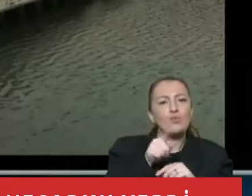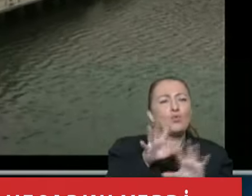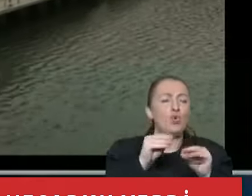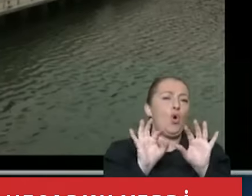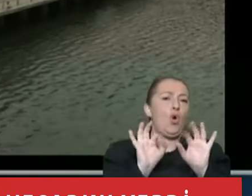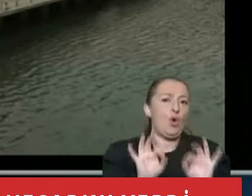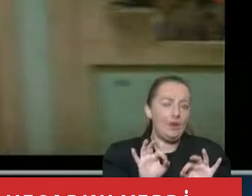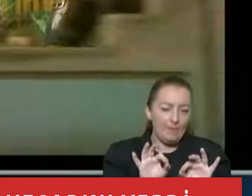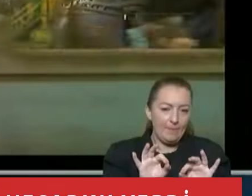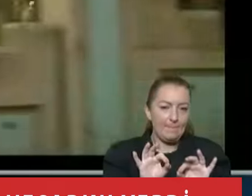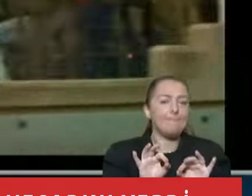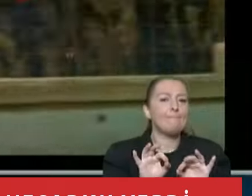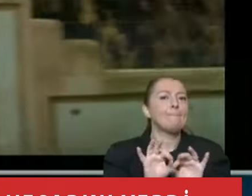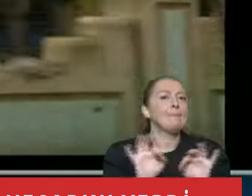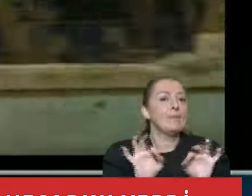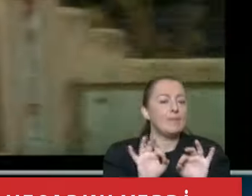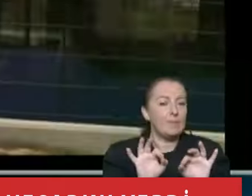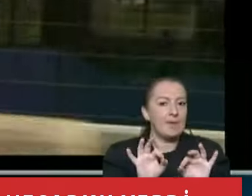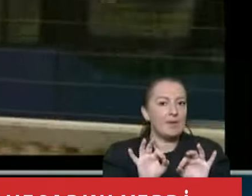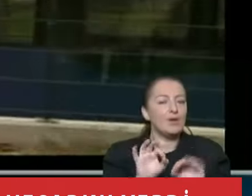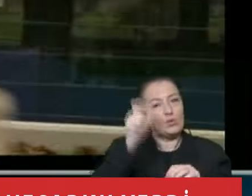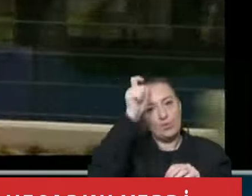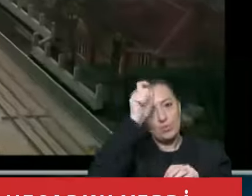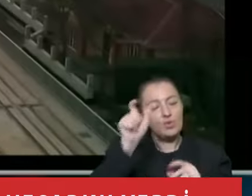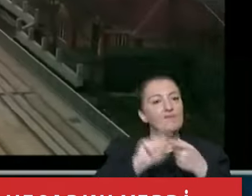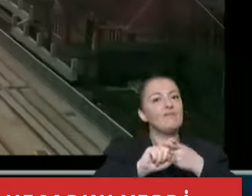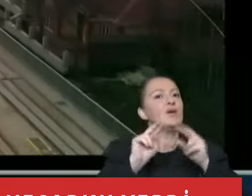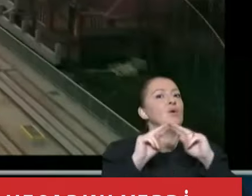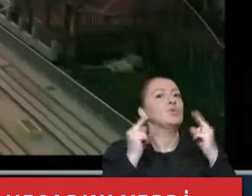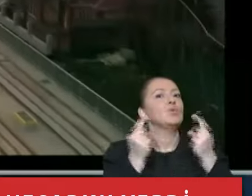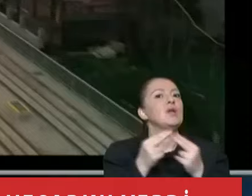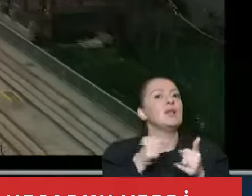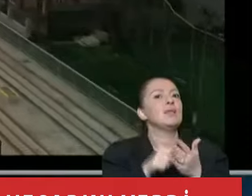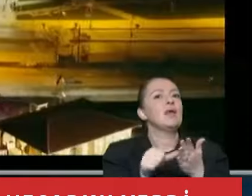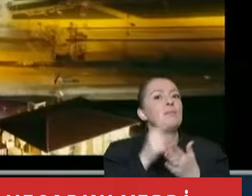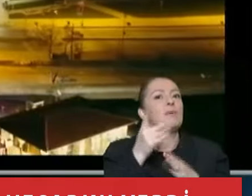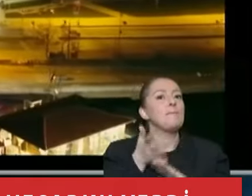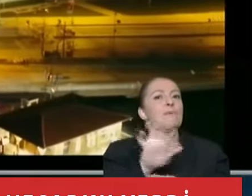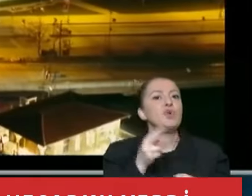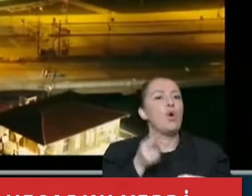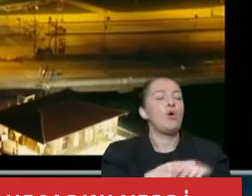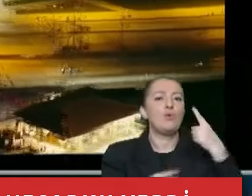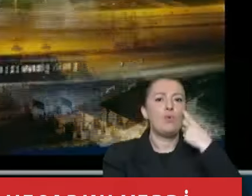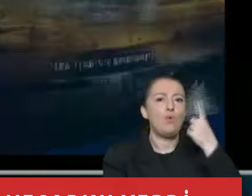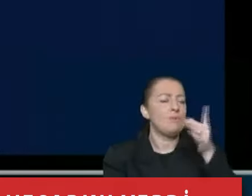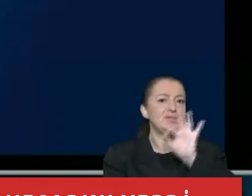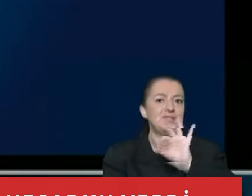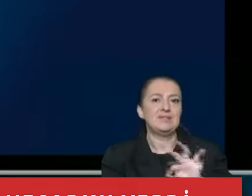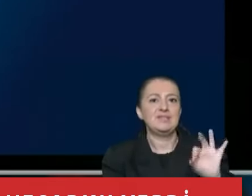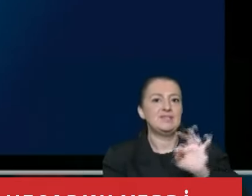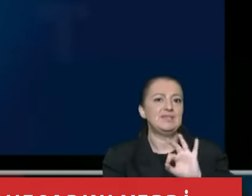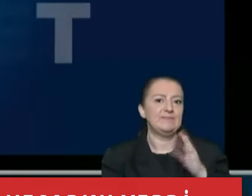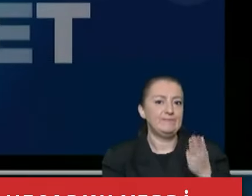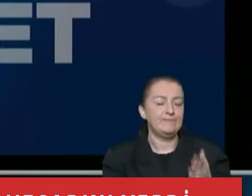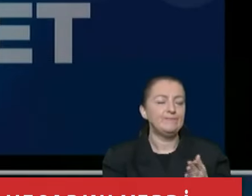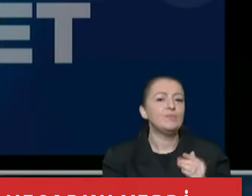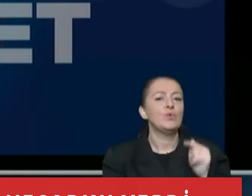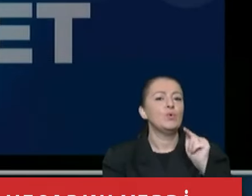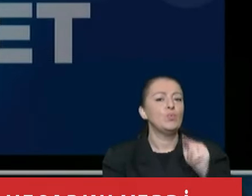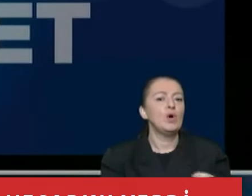lazım tabii Eee Türkiye ve dünya tarihinde bir başka örneği de görülmemiş bir durumdur Bu uygulama